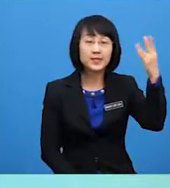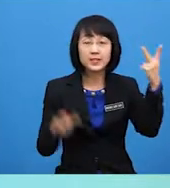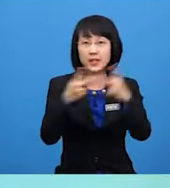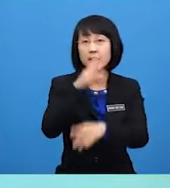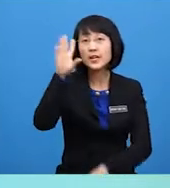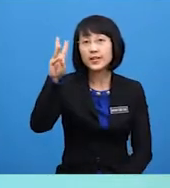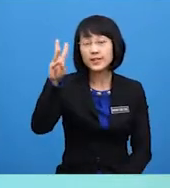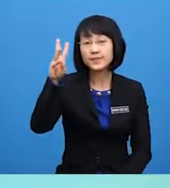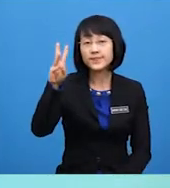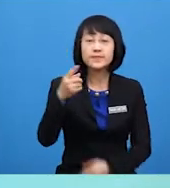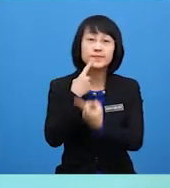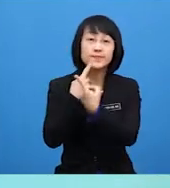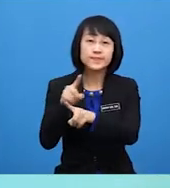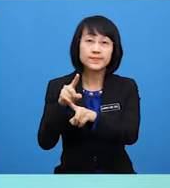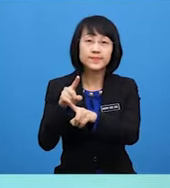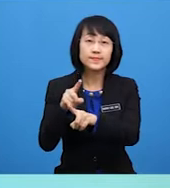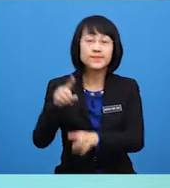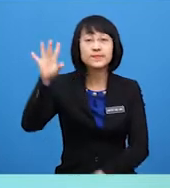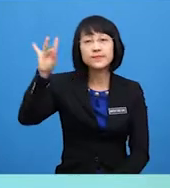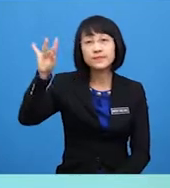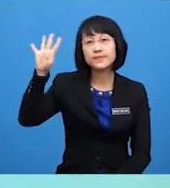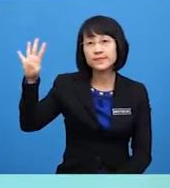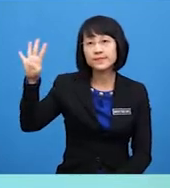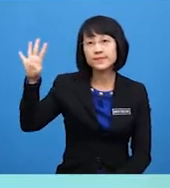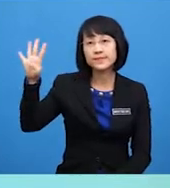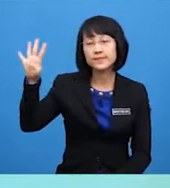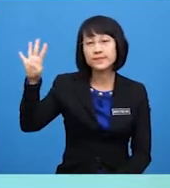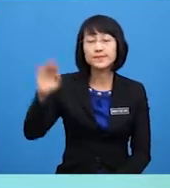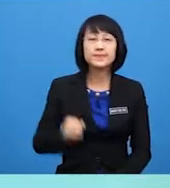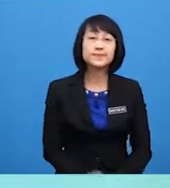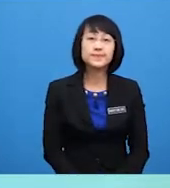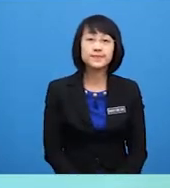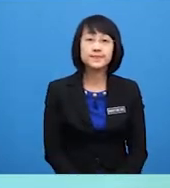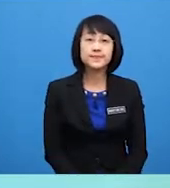14/6, jawapannya 84.